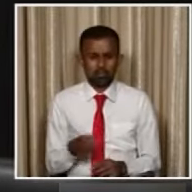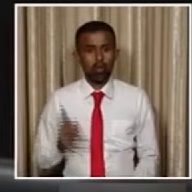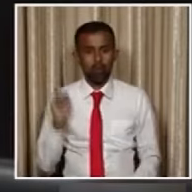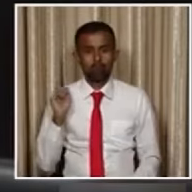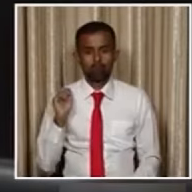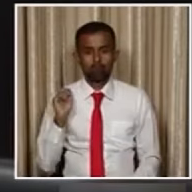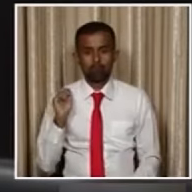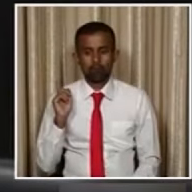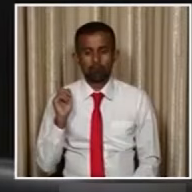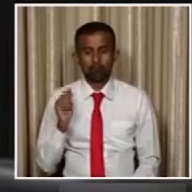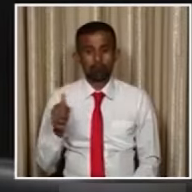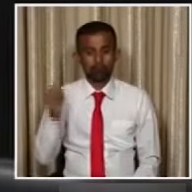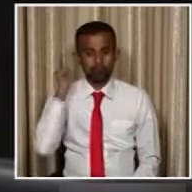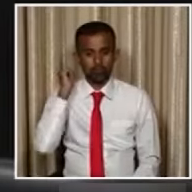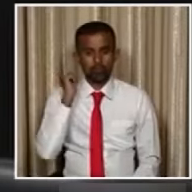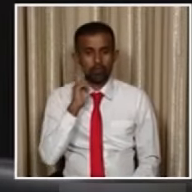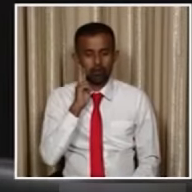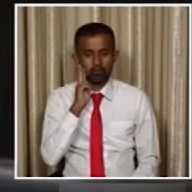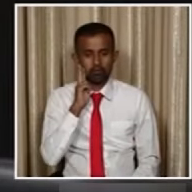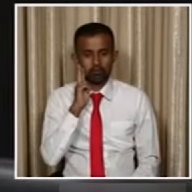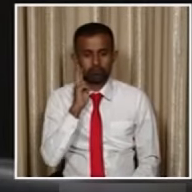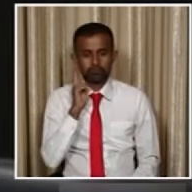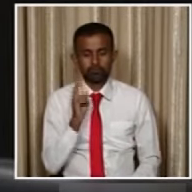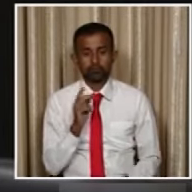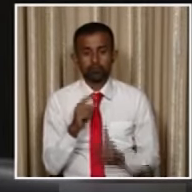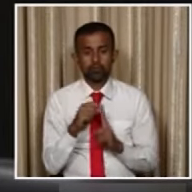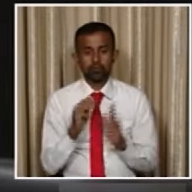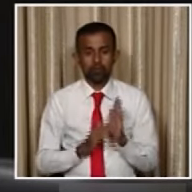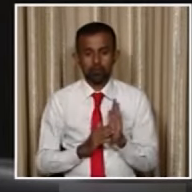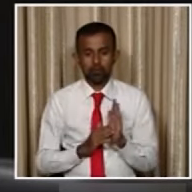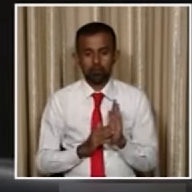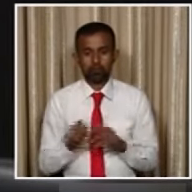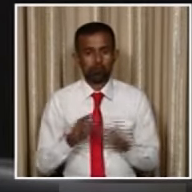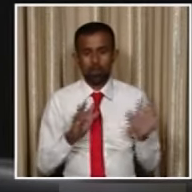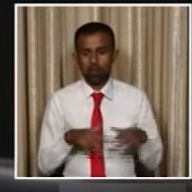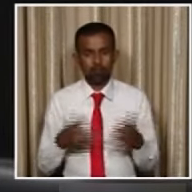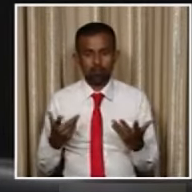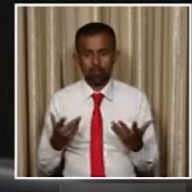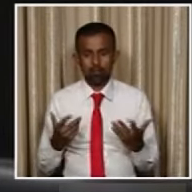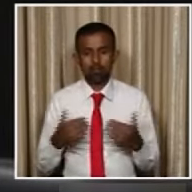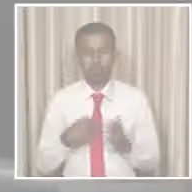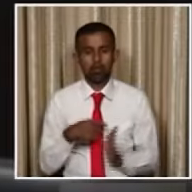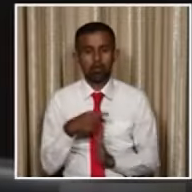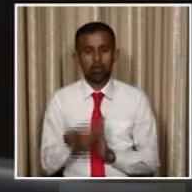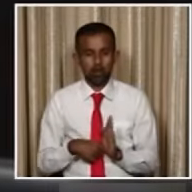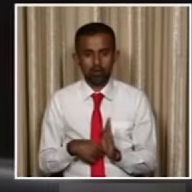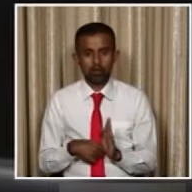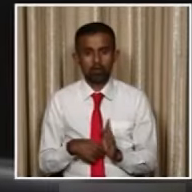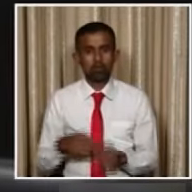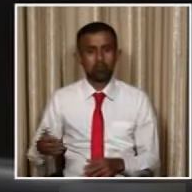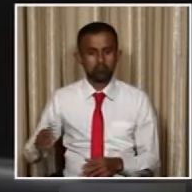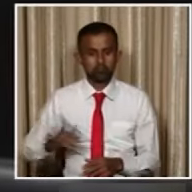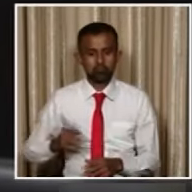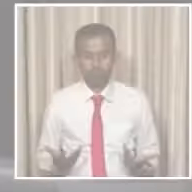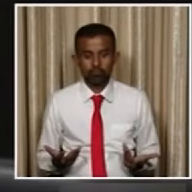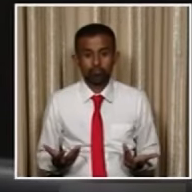කරන්න බෑ. එදා රනිල් වික්‍රමසිංහ අග්‍රාමාත්‍ය වෙලා නොසිටියා නම් අපේ රටේ වෙන්නේ බංගලාදේශයේ